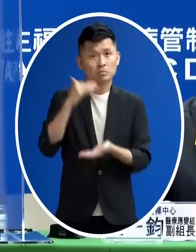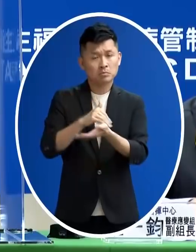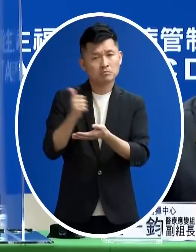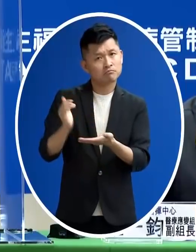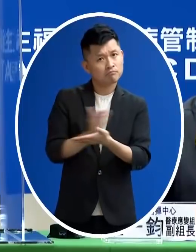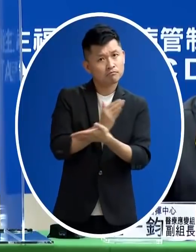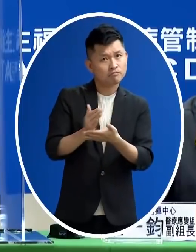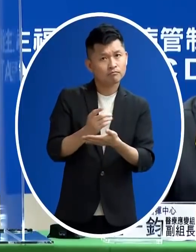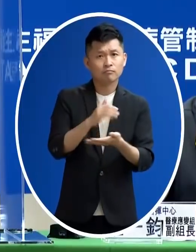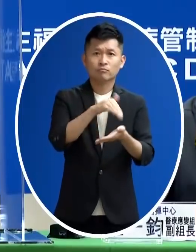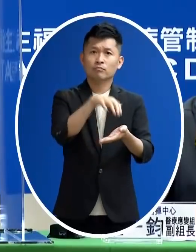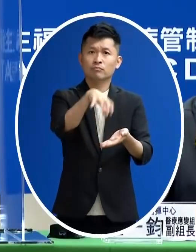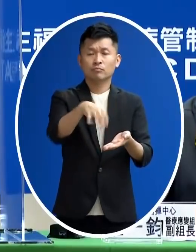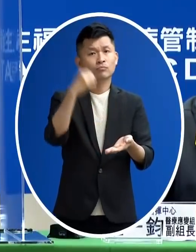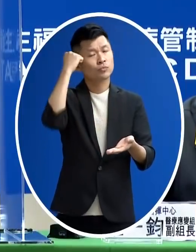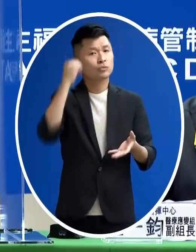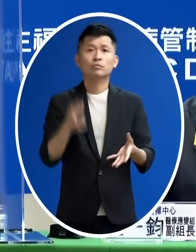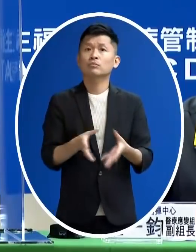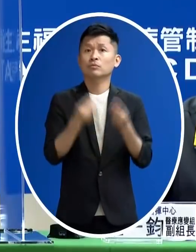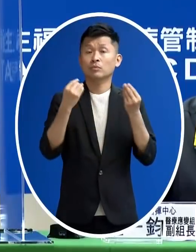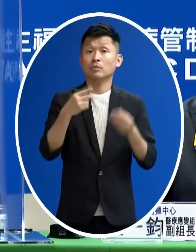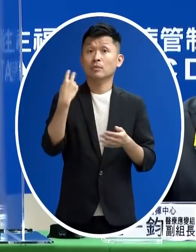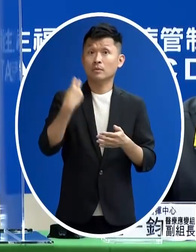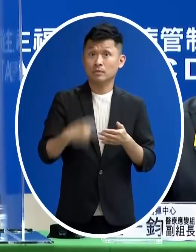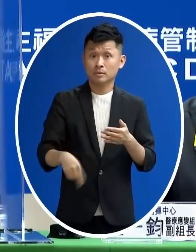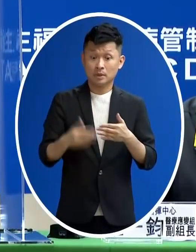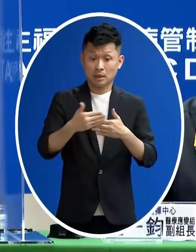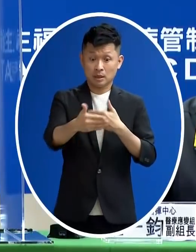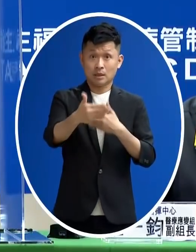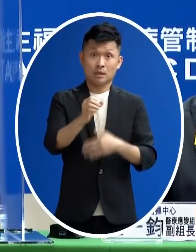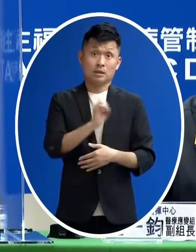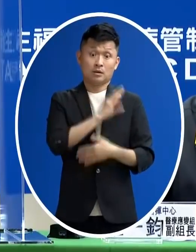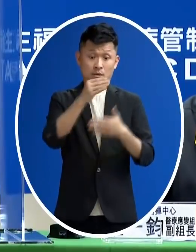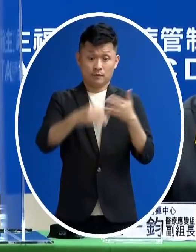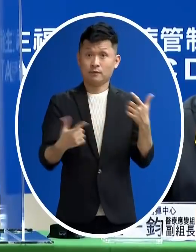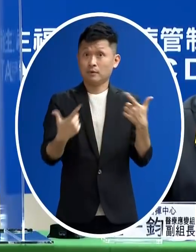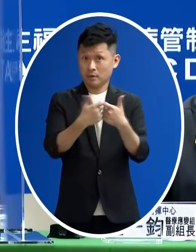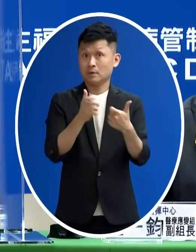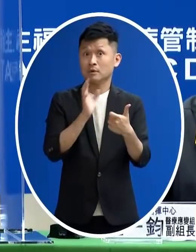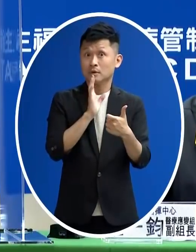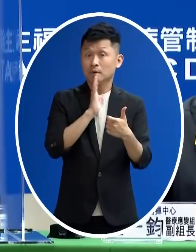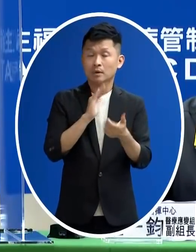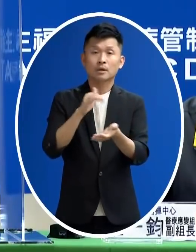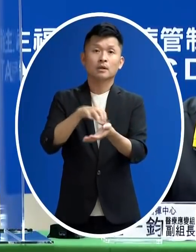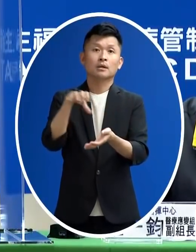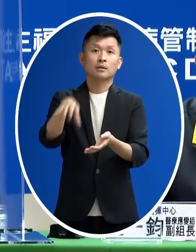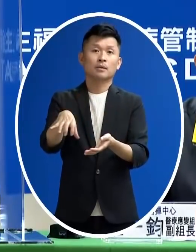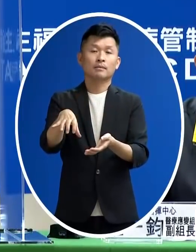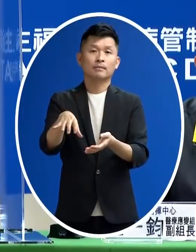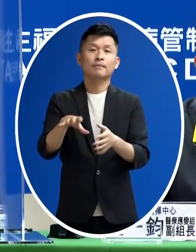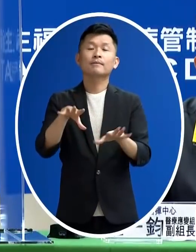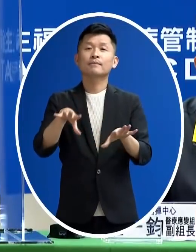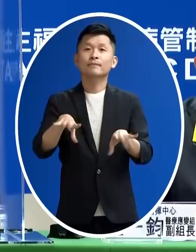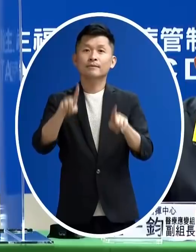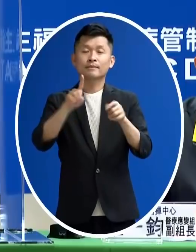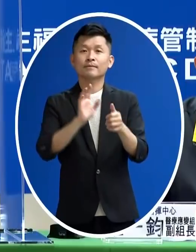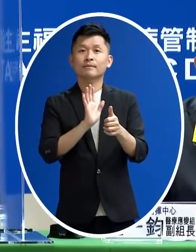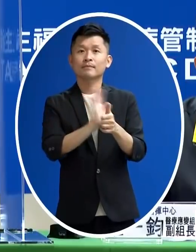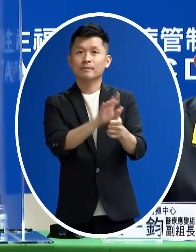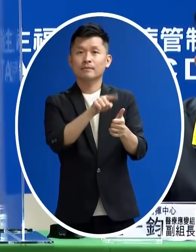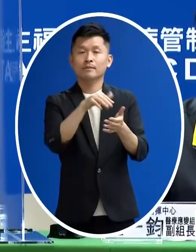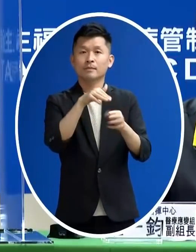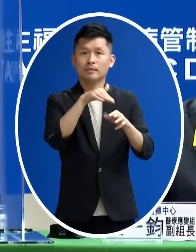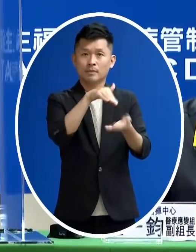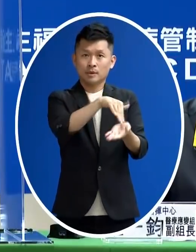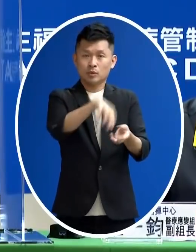评估已无住院医疗需求且符合解除隔离条件者，那有医院就先行安排出院，